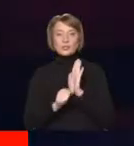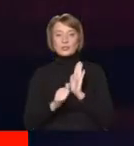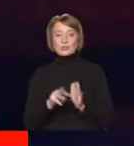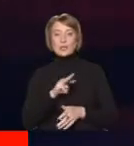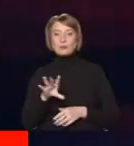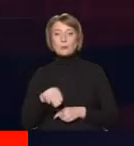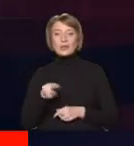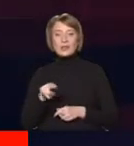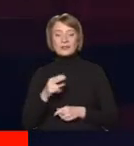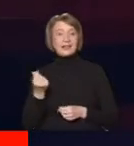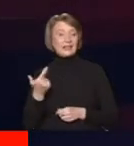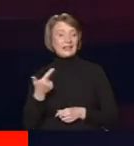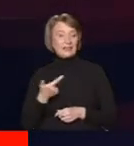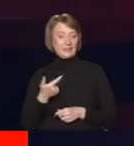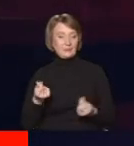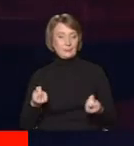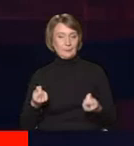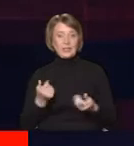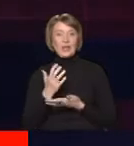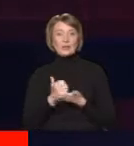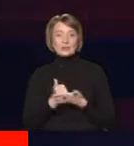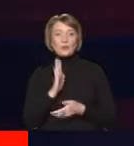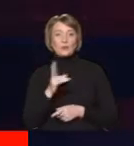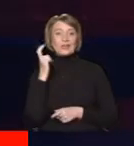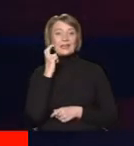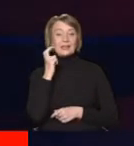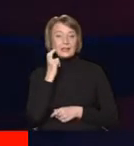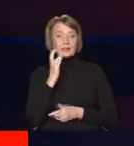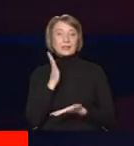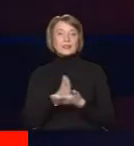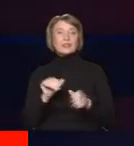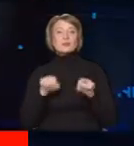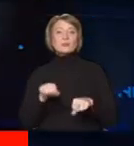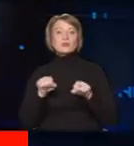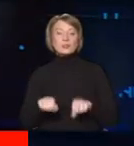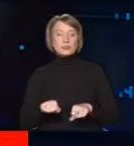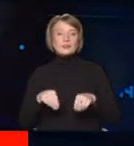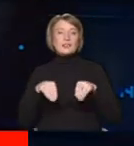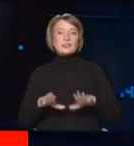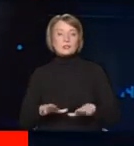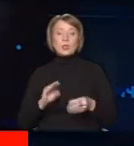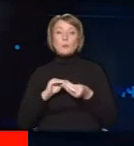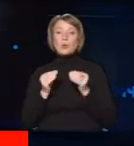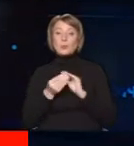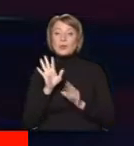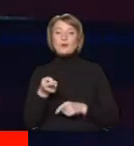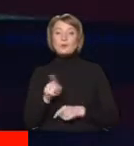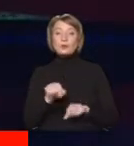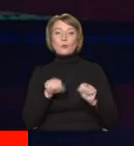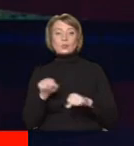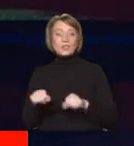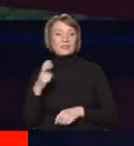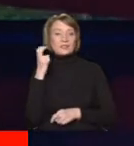гривень ресурсів, так в Києві, як столиці України, є можливості, щоб ці речі вирішувати. Проблема полягає в тому, що можливості